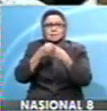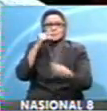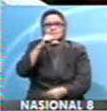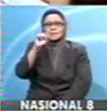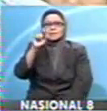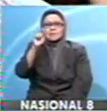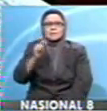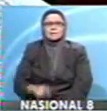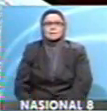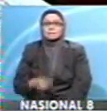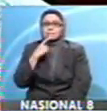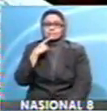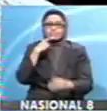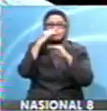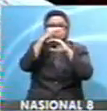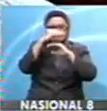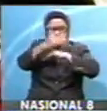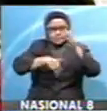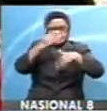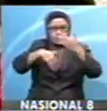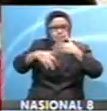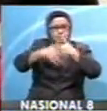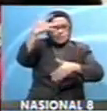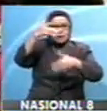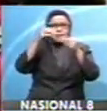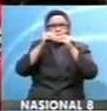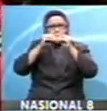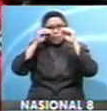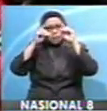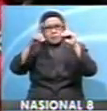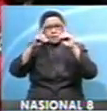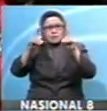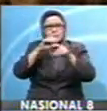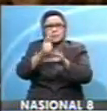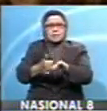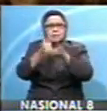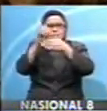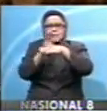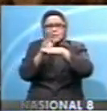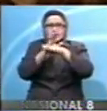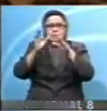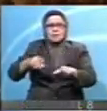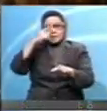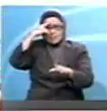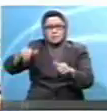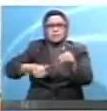jelasnya peringkat perelaksanaan awal merupakan peringkat pendidikan dan sepatutnya membantu perniagaan mematuhi